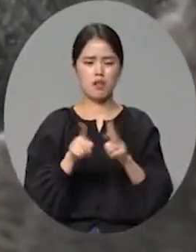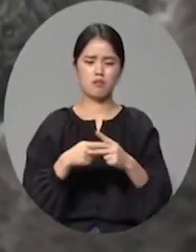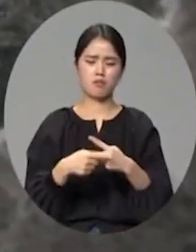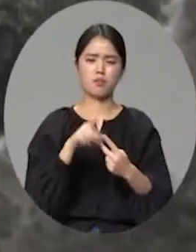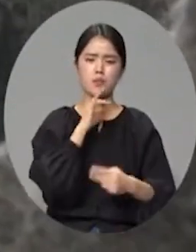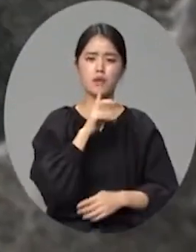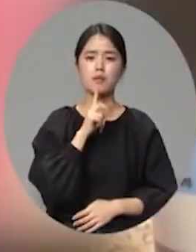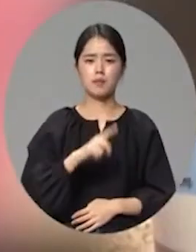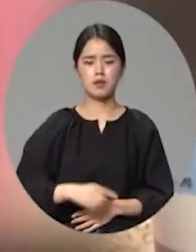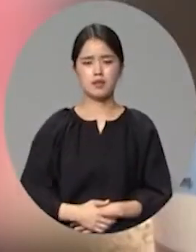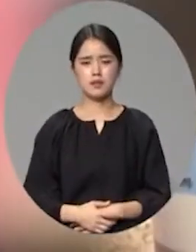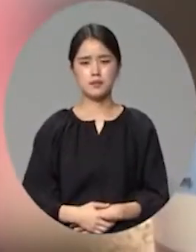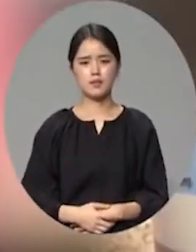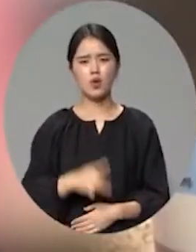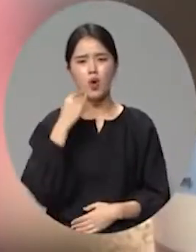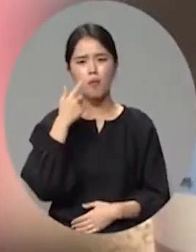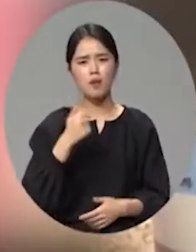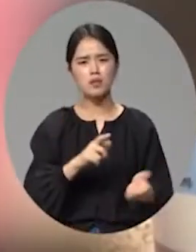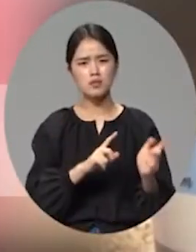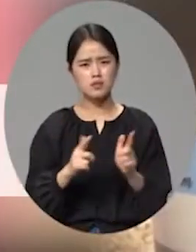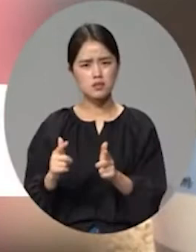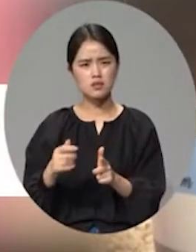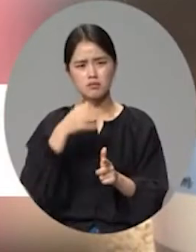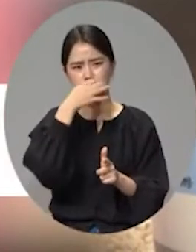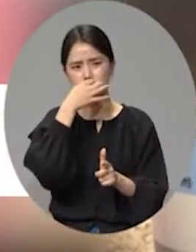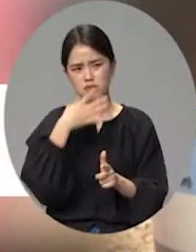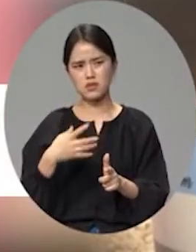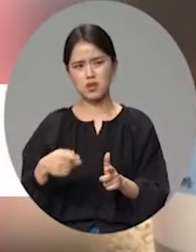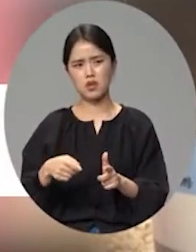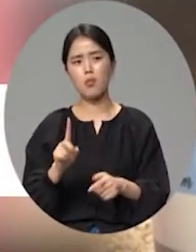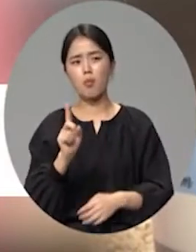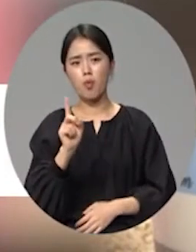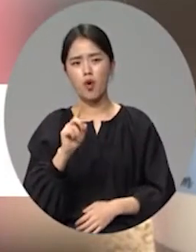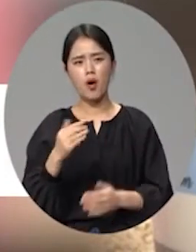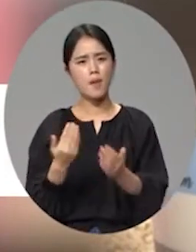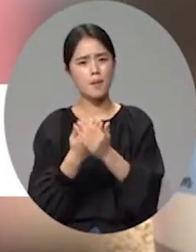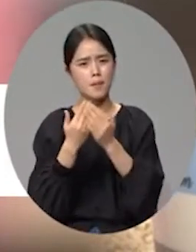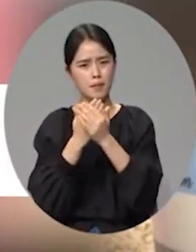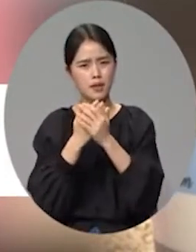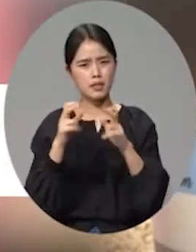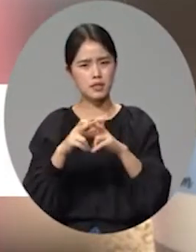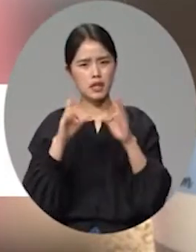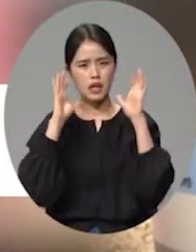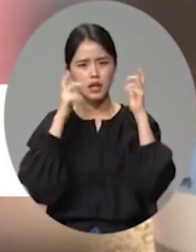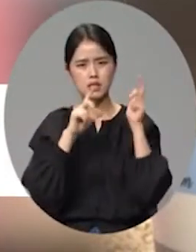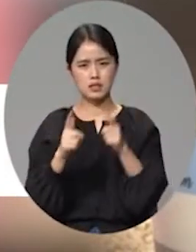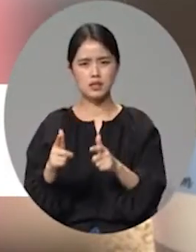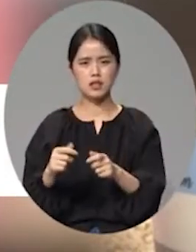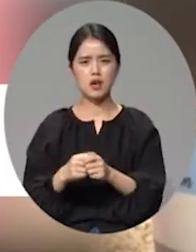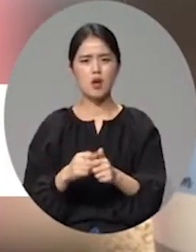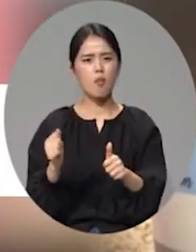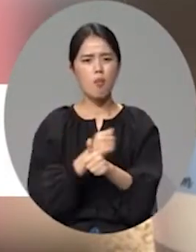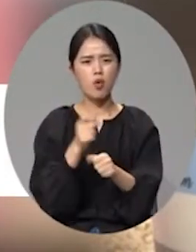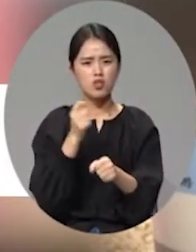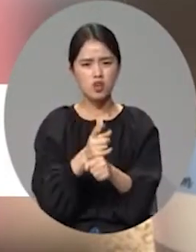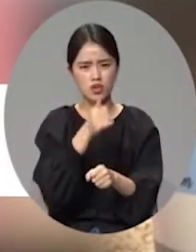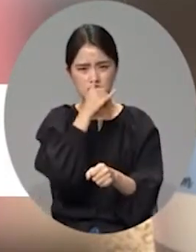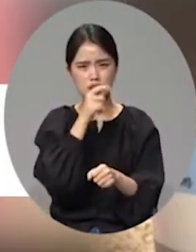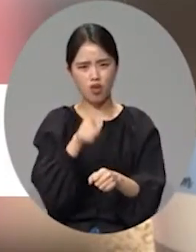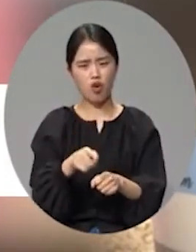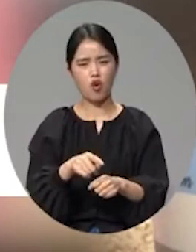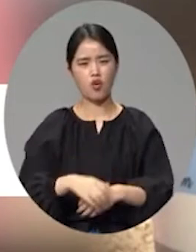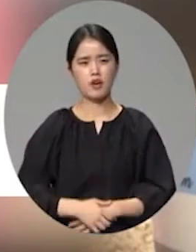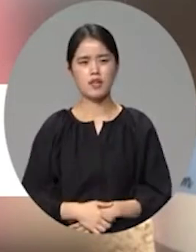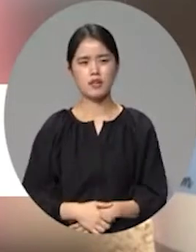말합니다 엄마가 힘들어 하는거 더욱 아 그 거에요 발달 아이들은 다 폭력성이 있어 근데 이 선생님은